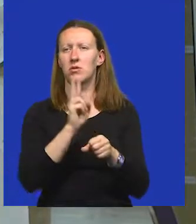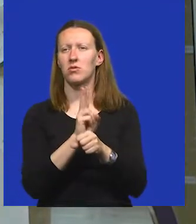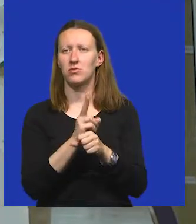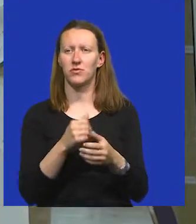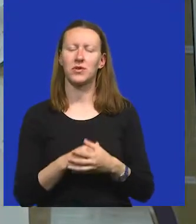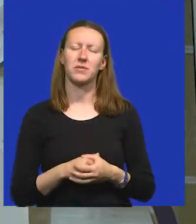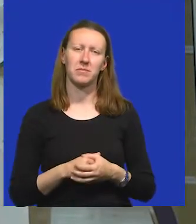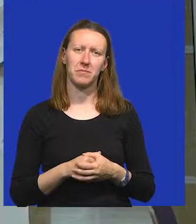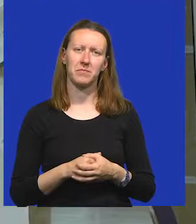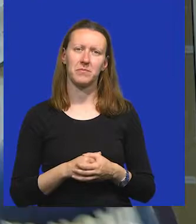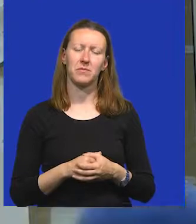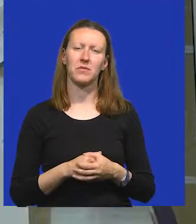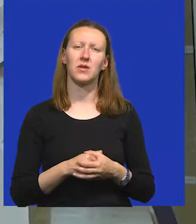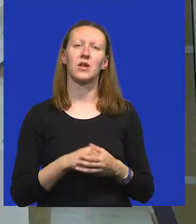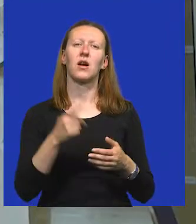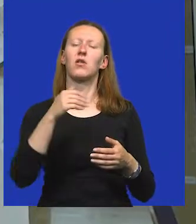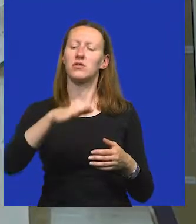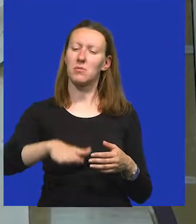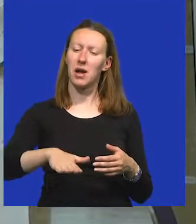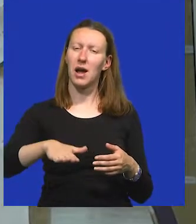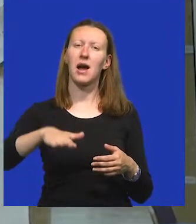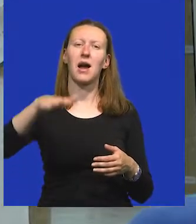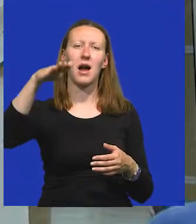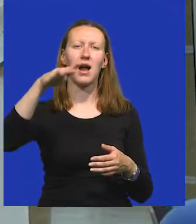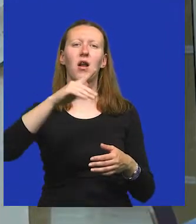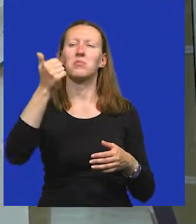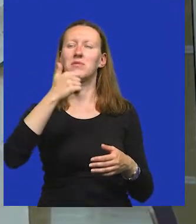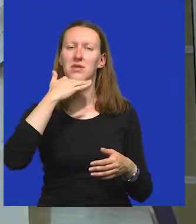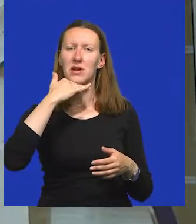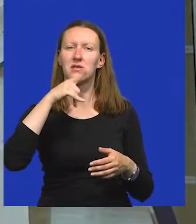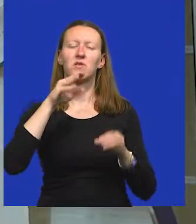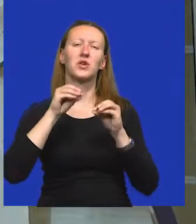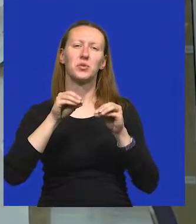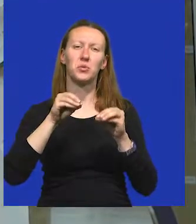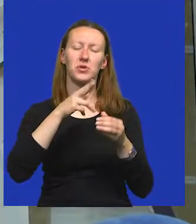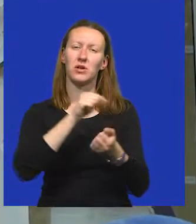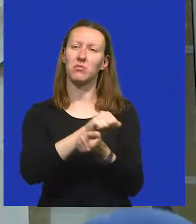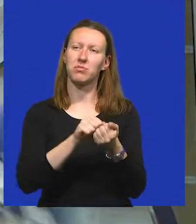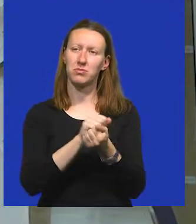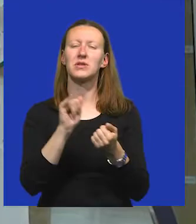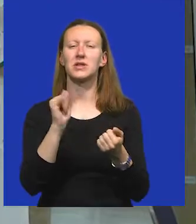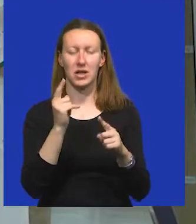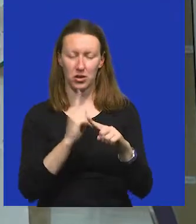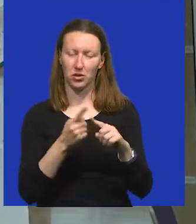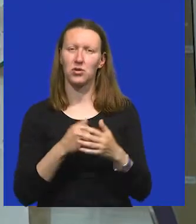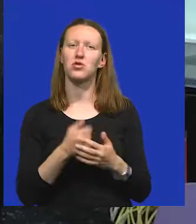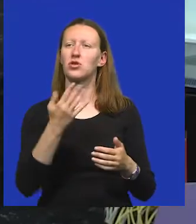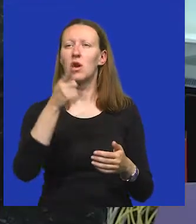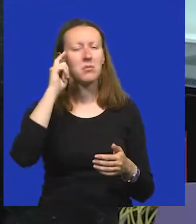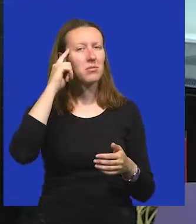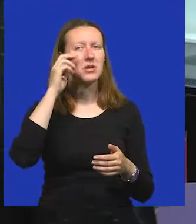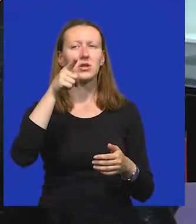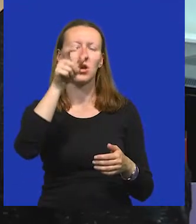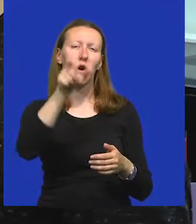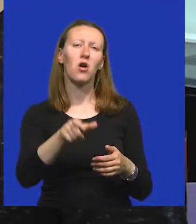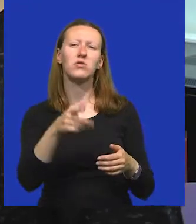natura, sì. Dunque, sin da quando siete piccoli, praticamente dalla prima elementare, vi insegnano a riciclare. Sì, giusto. Cosa pensi